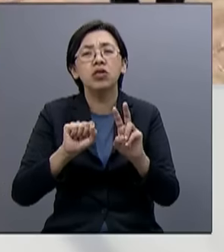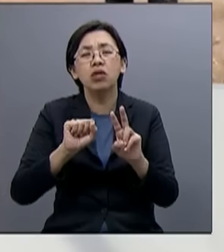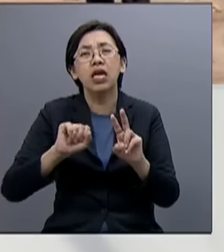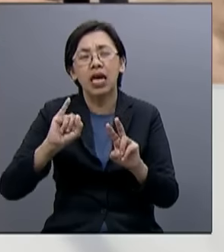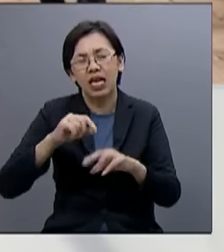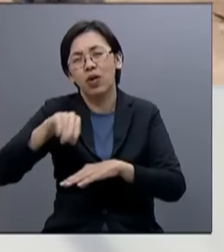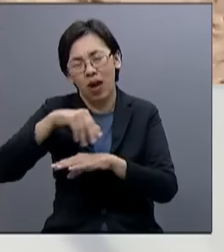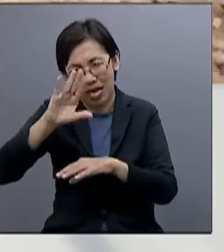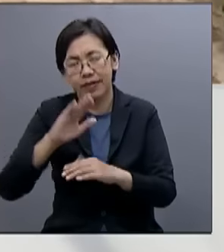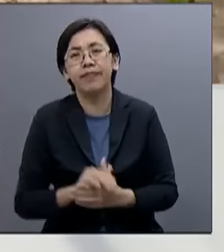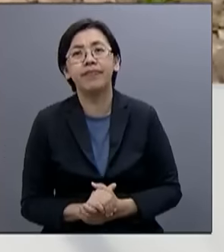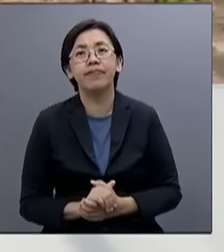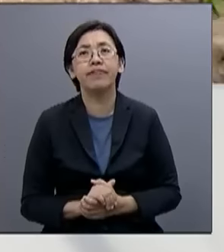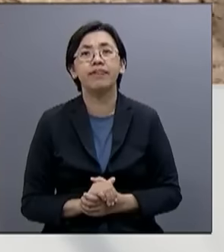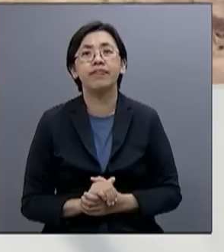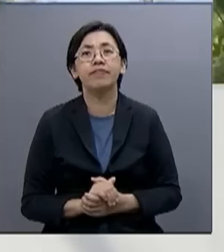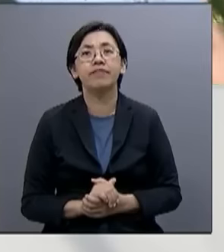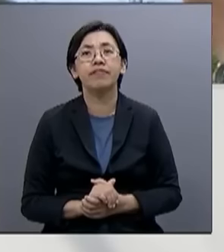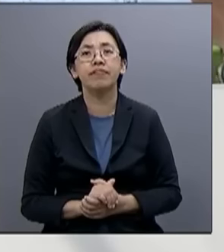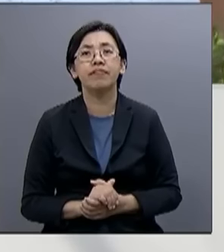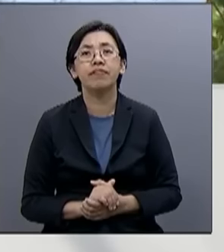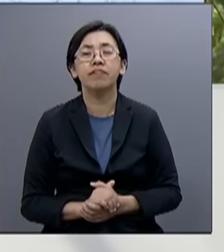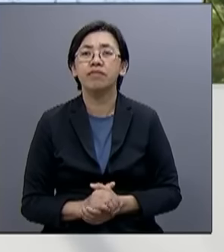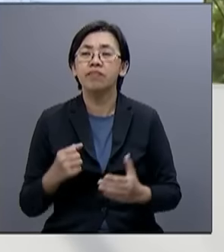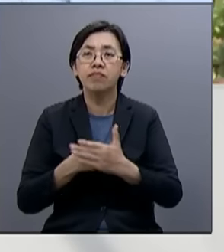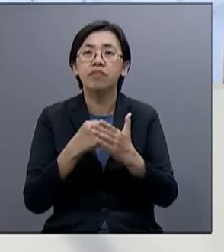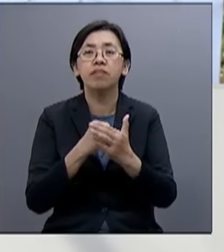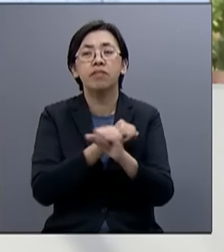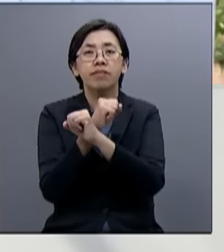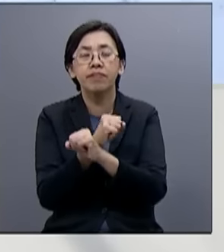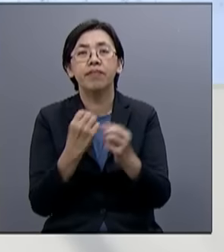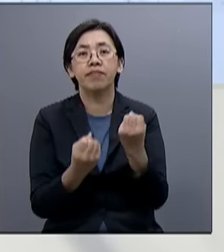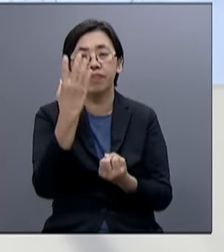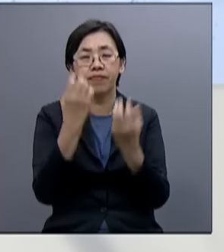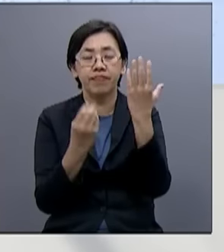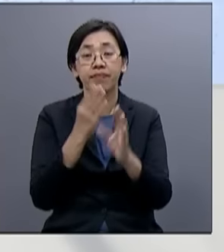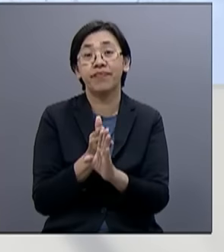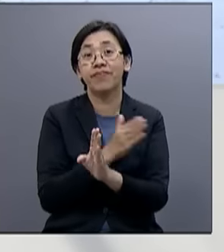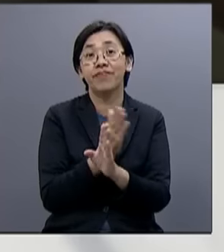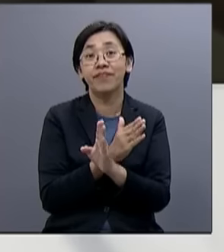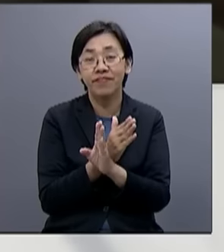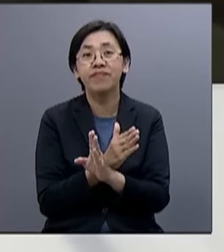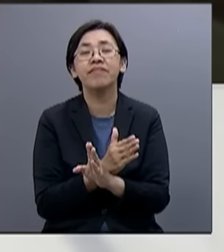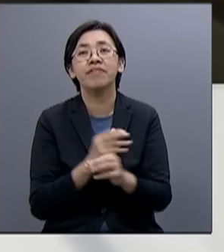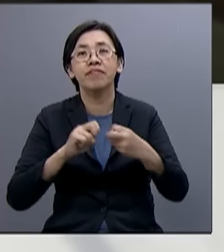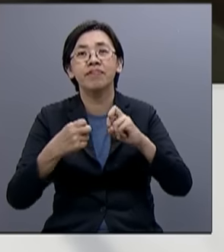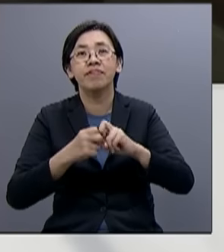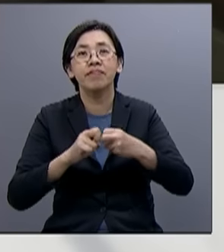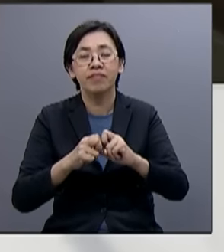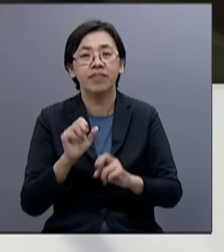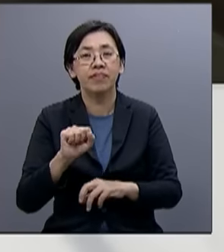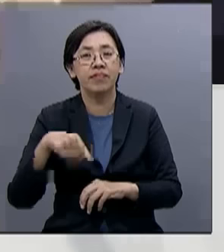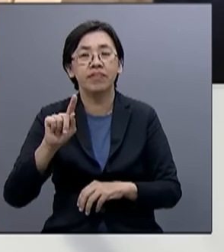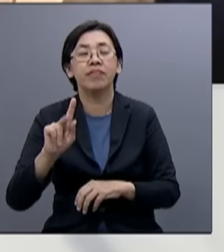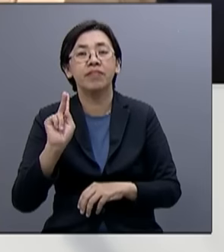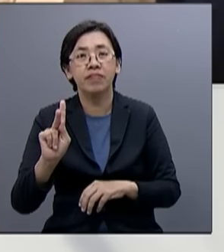ื่กคนหนทเดินน่าชนมาโดยตลอดในเรื่ขการปกปองพื้นที่ปายอย่ก่อนนี้กเพงจะไปชนกัปัญหาหมด สอปกอรพื้ที่